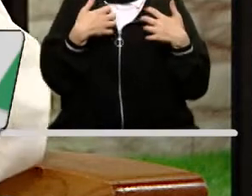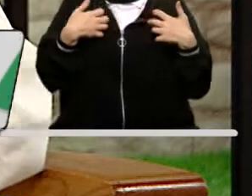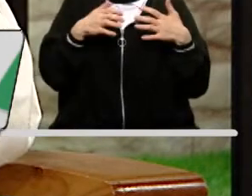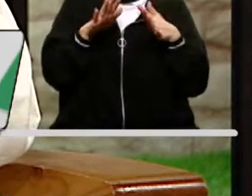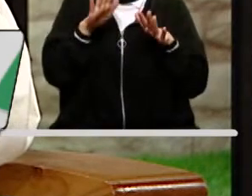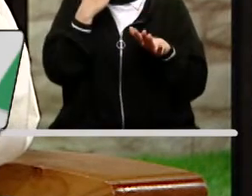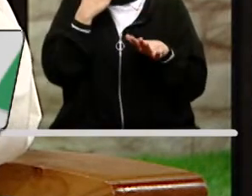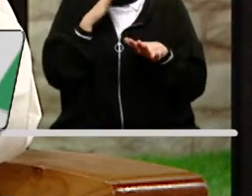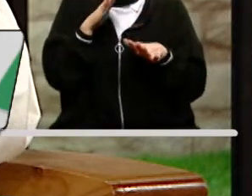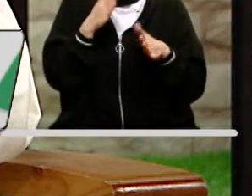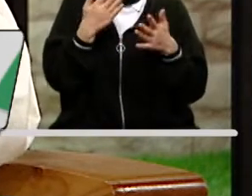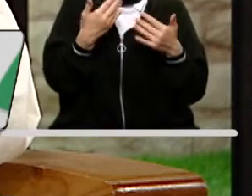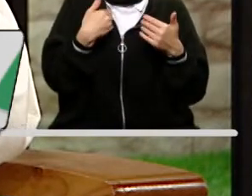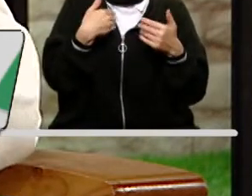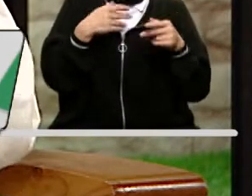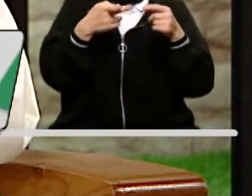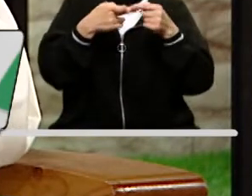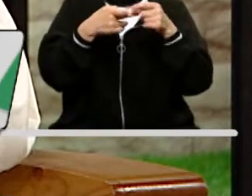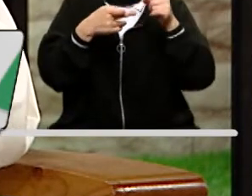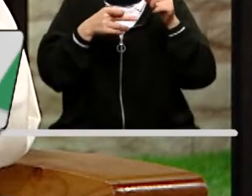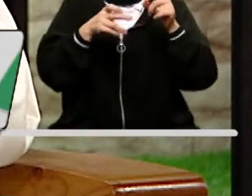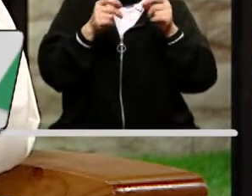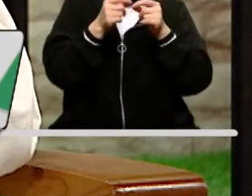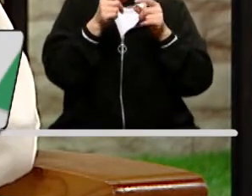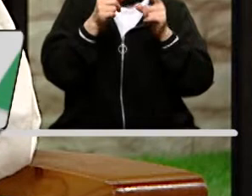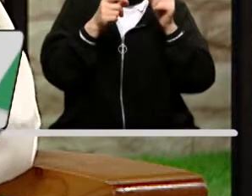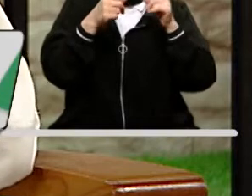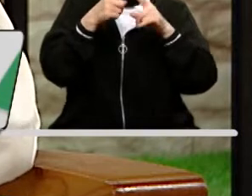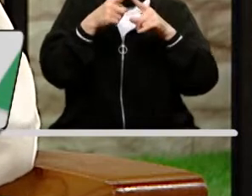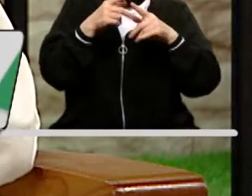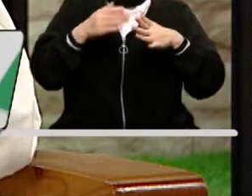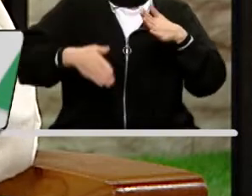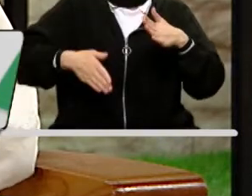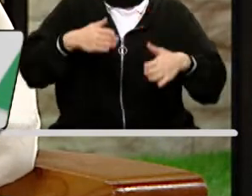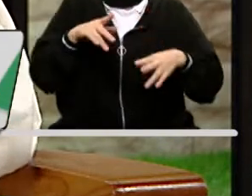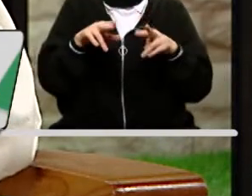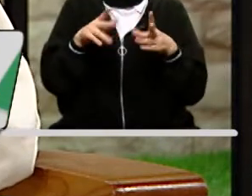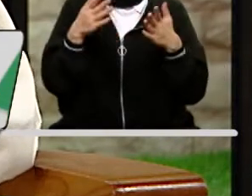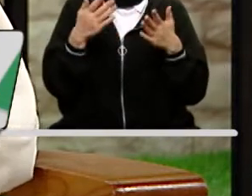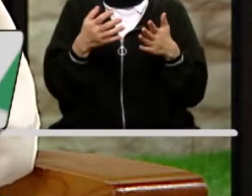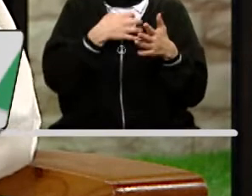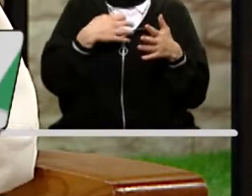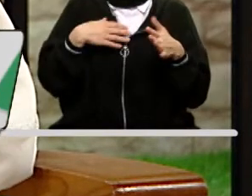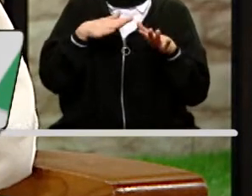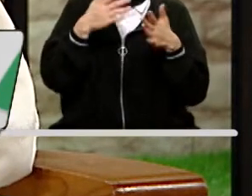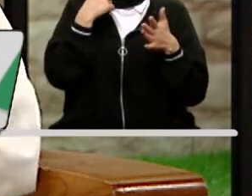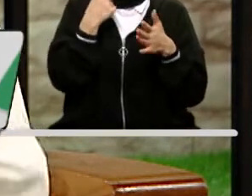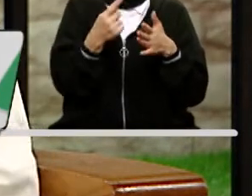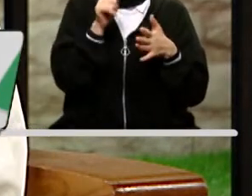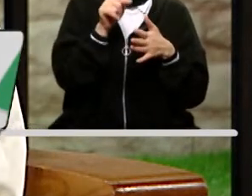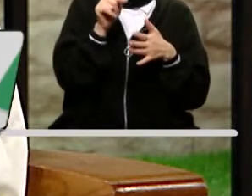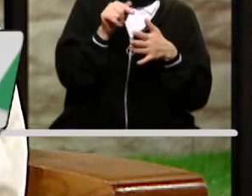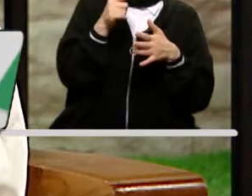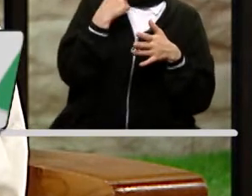Bir robot gibisin. Benim istediğim kadarını elleyebilirsin. Gerisini elleyemezsin, dokunamazsın. Senin hiçbir şeye hakkın